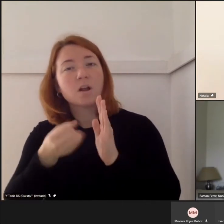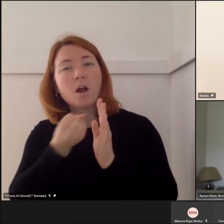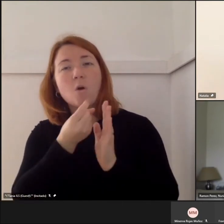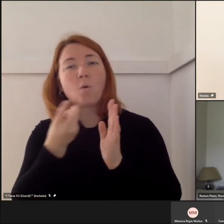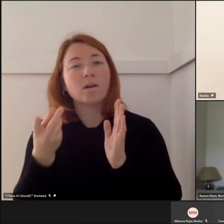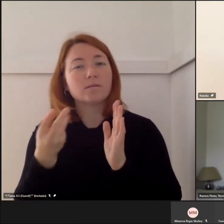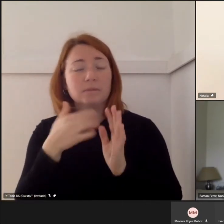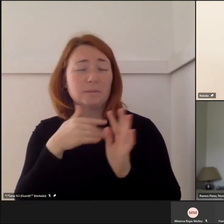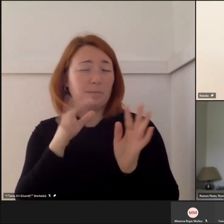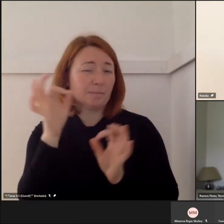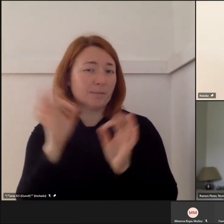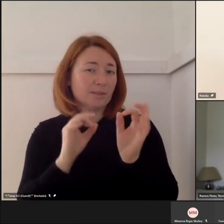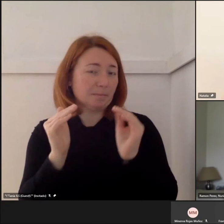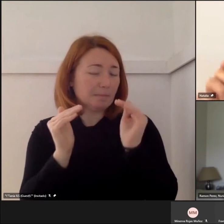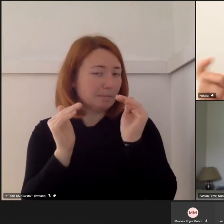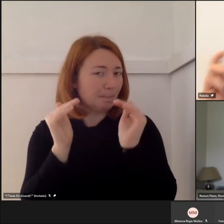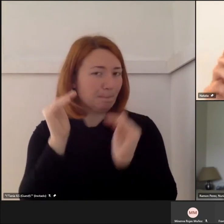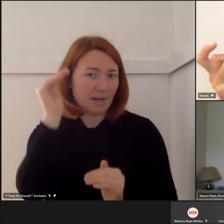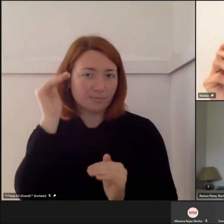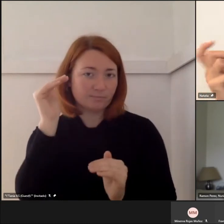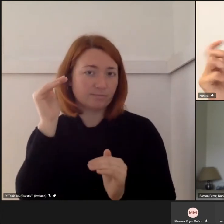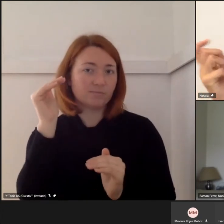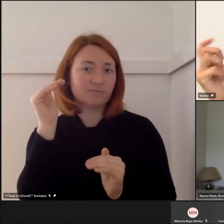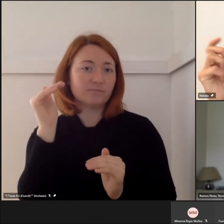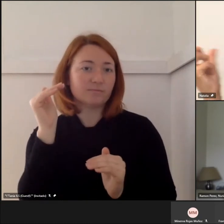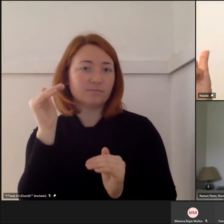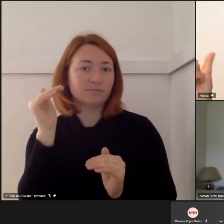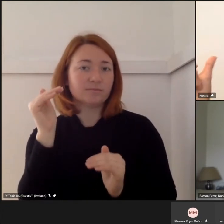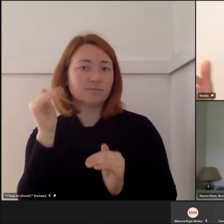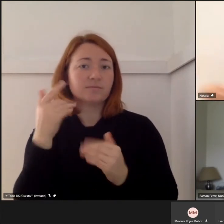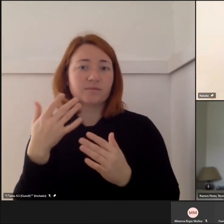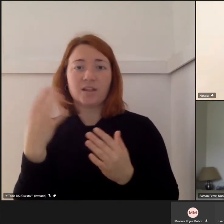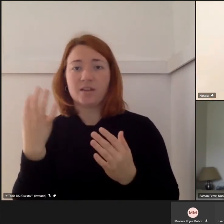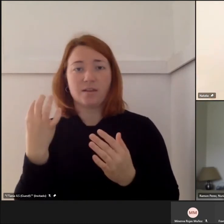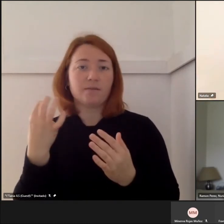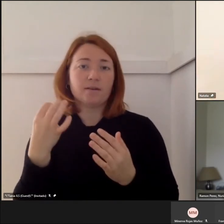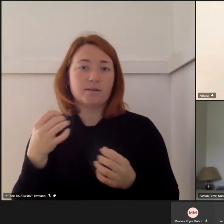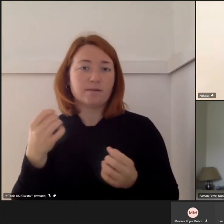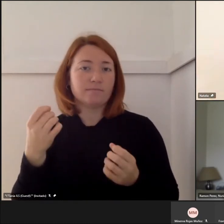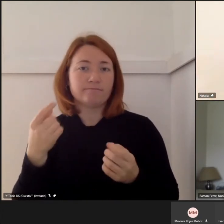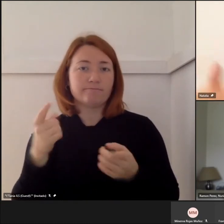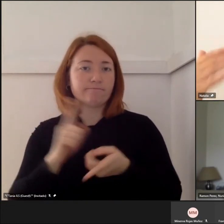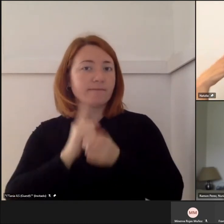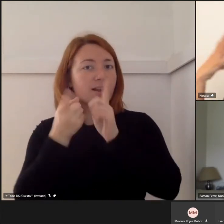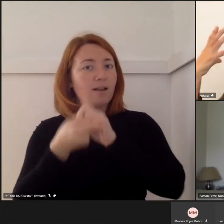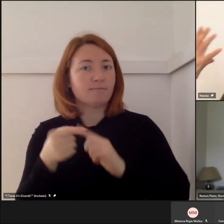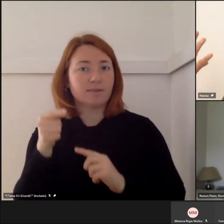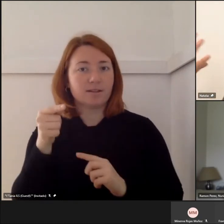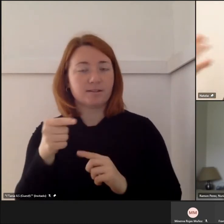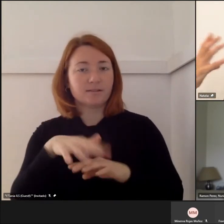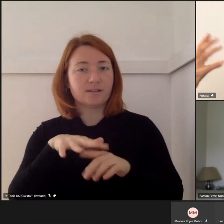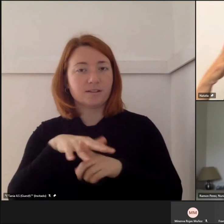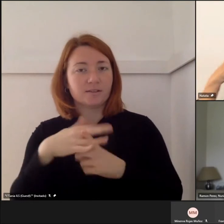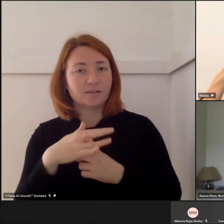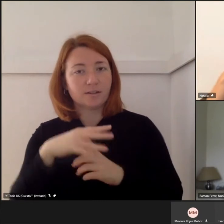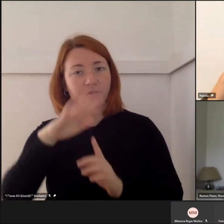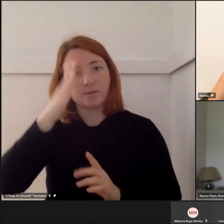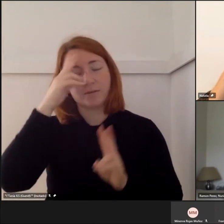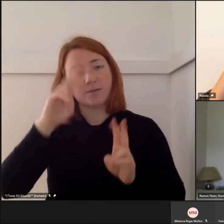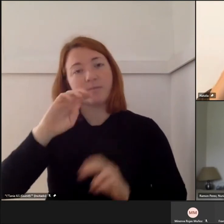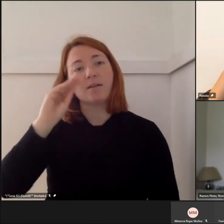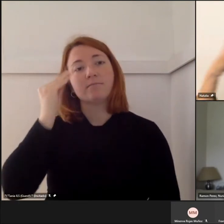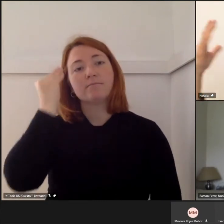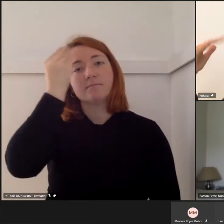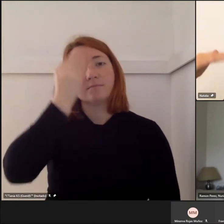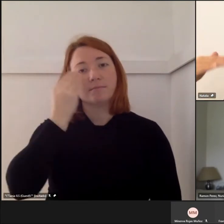tant per cent era baixíssim, no? Amb la qual cosa sí, aquí s'ha de fer un gran exercici, no? Sobretot en el tema del pensament, no? De pensar, bueno, és que no és